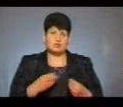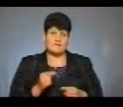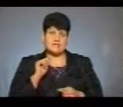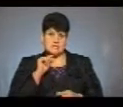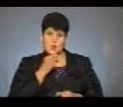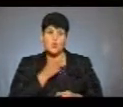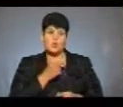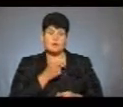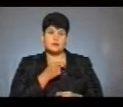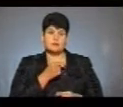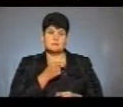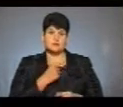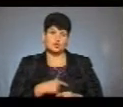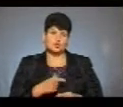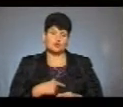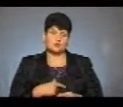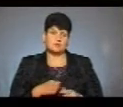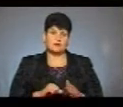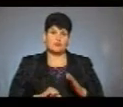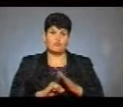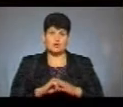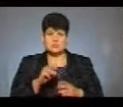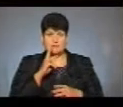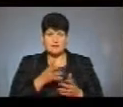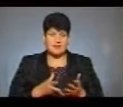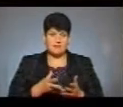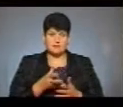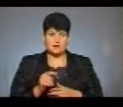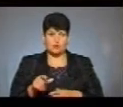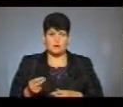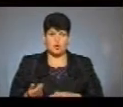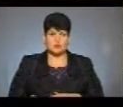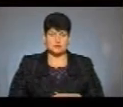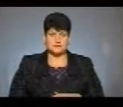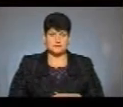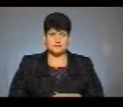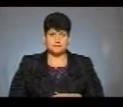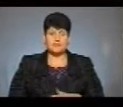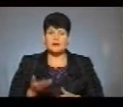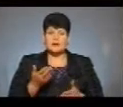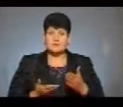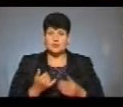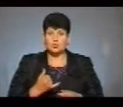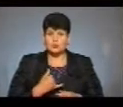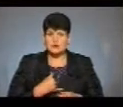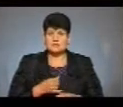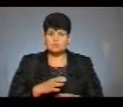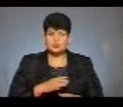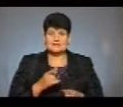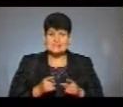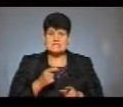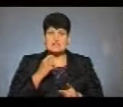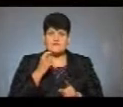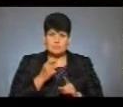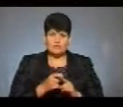зекономить собі фонд заробітної плати, не виплачуючи людям грошей. Тому, якби ж в нас була дійсно